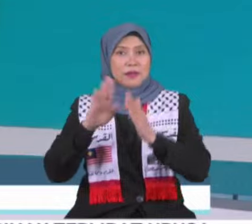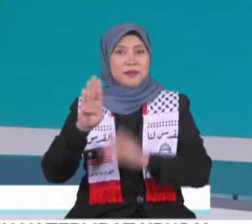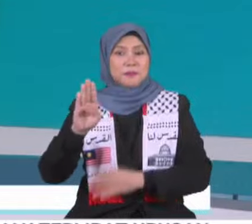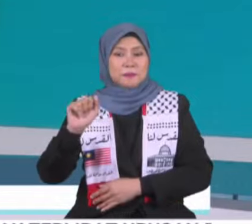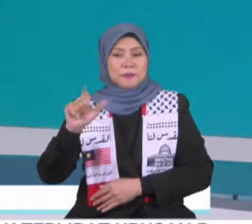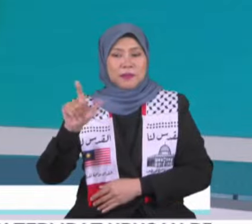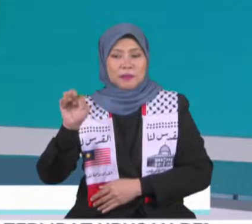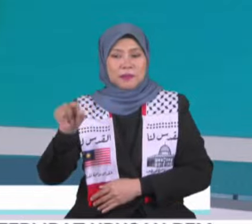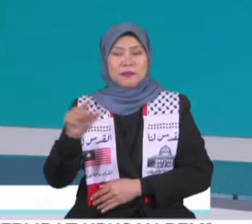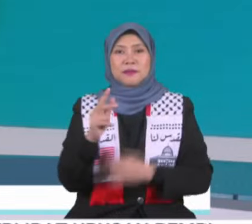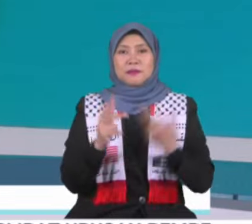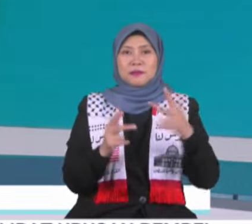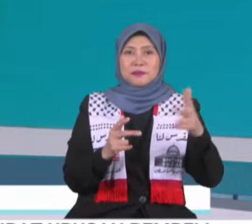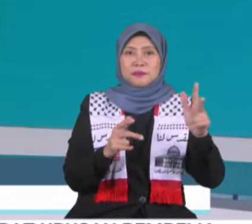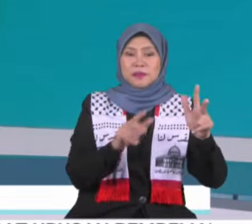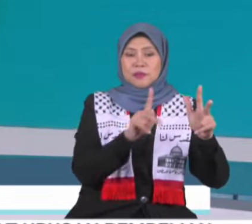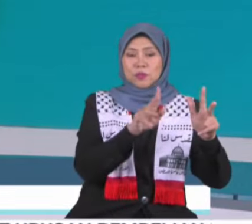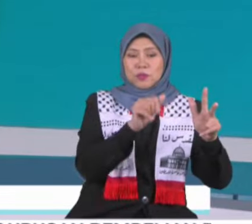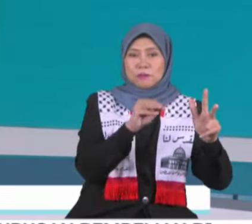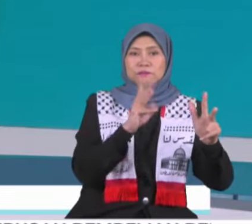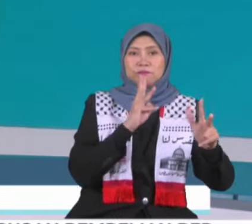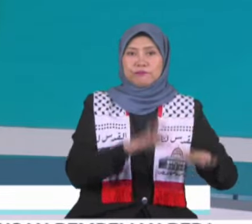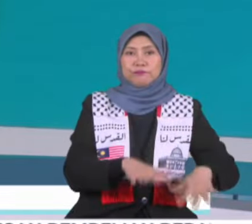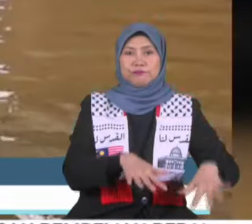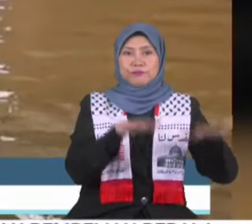Baling dan 13 di Kulim.